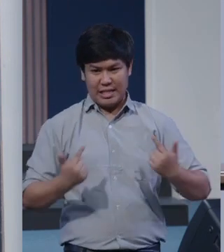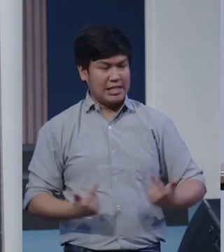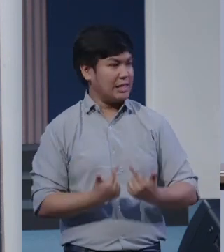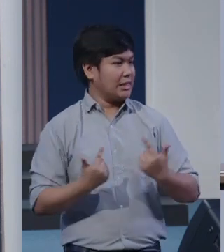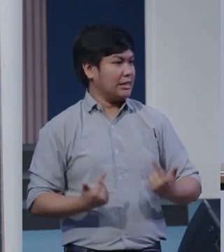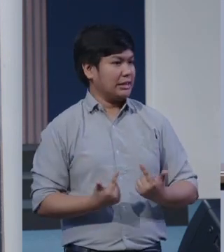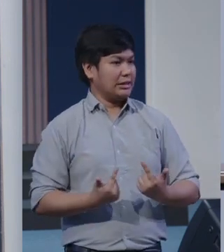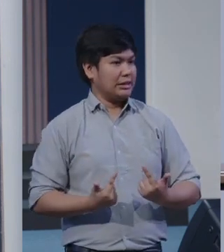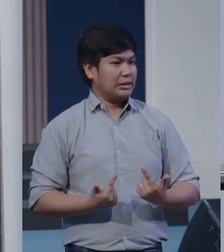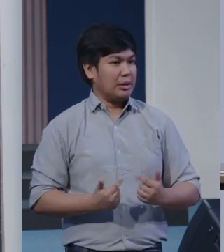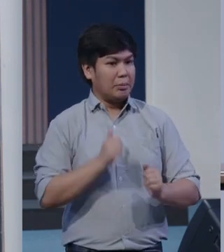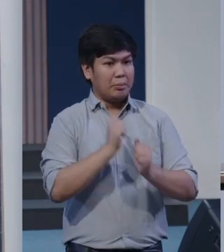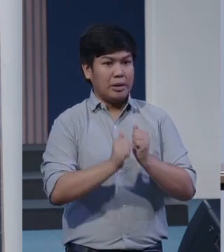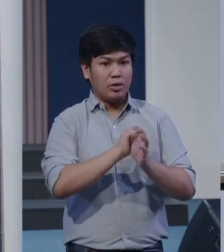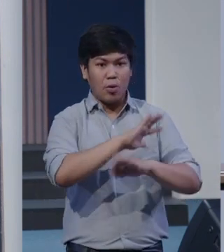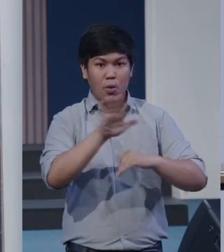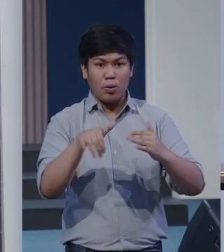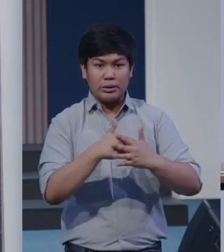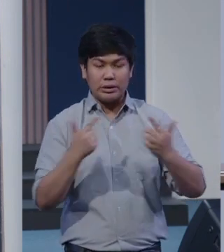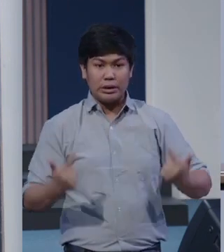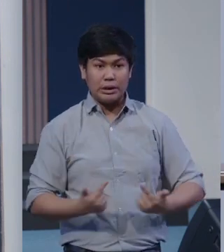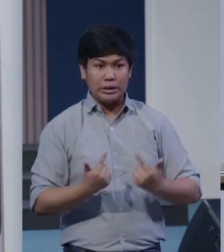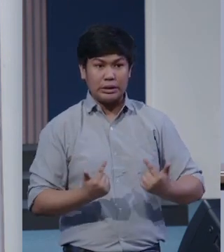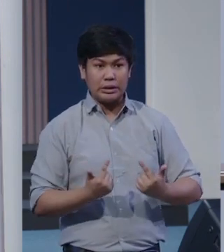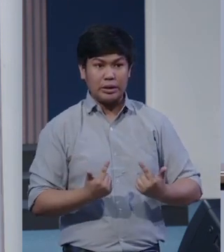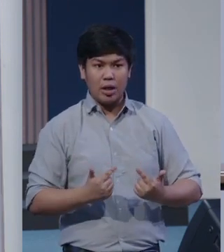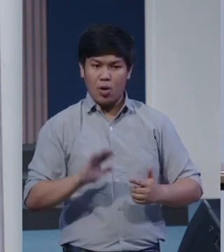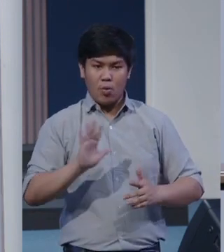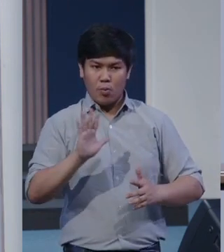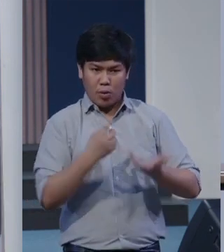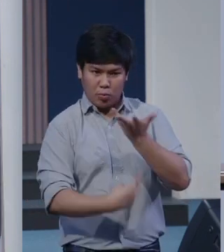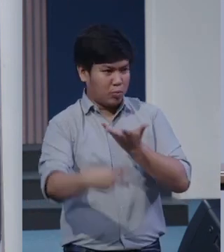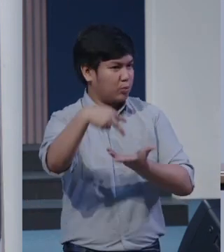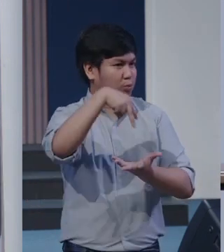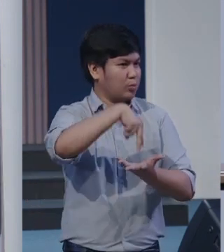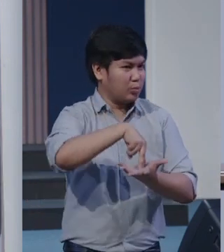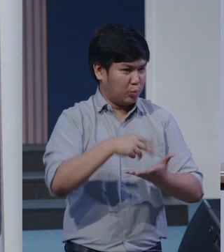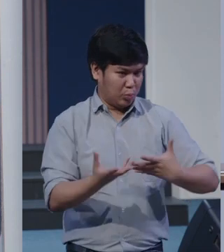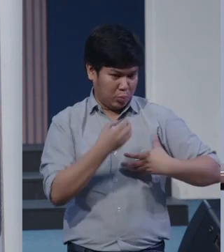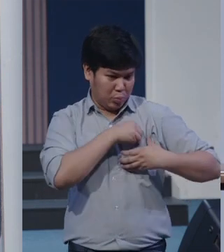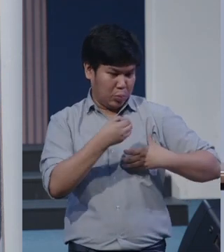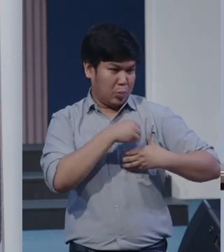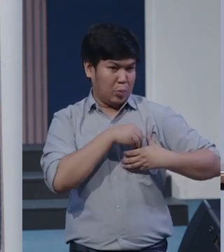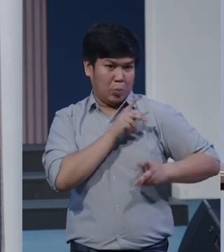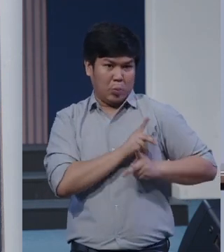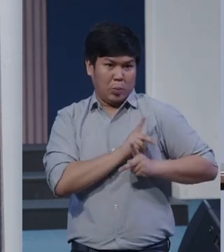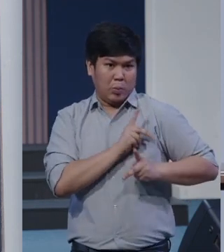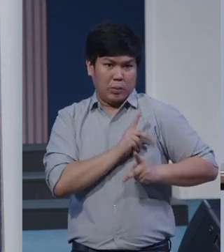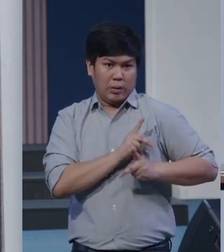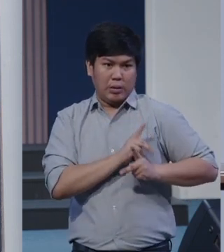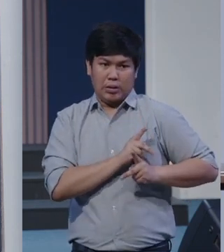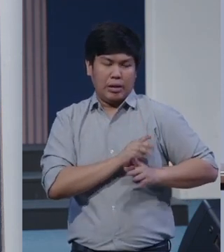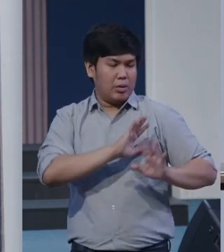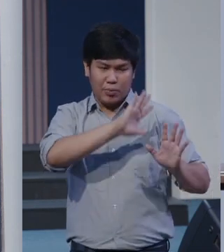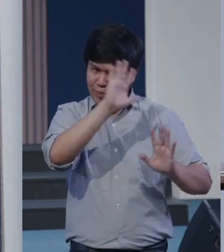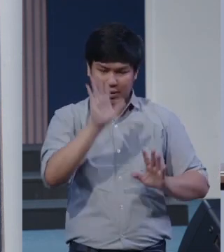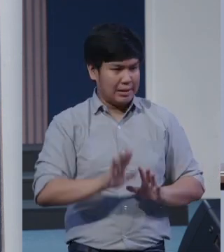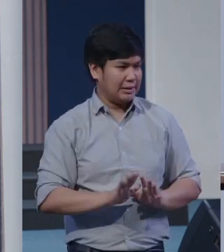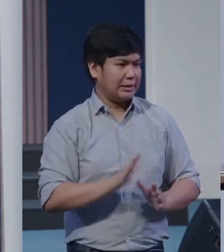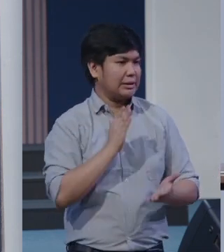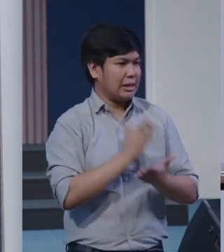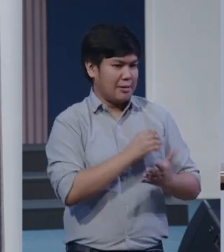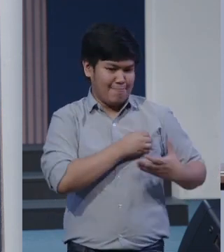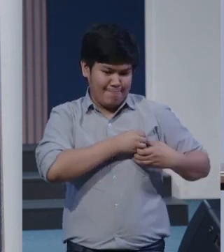sais of verse 5 What is earthly in you sexual immorality